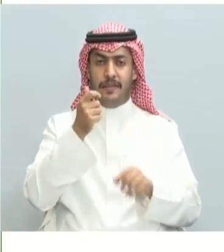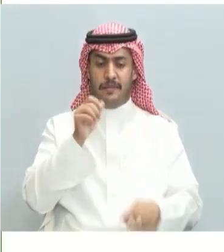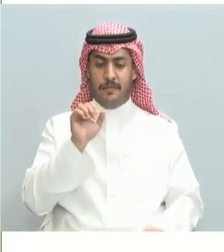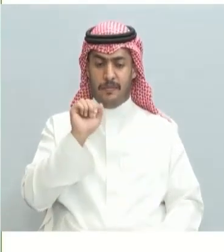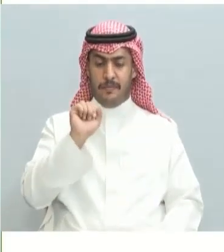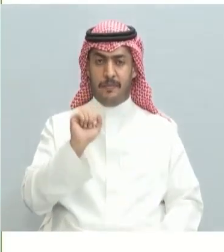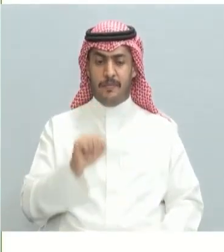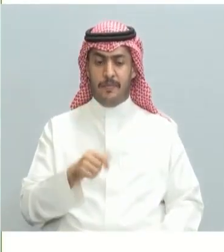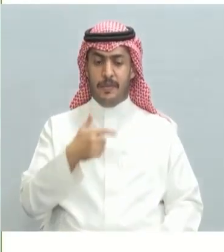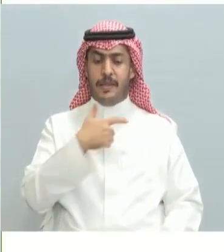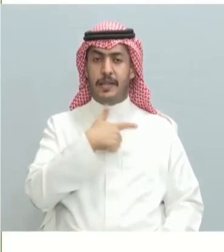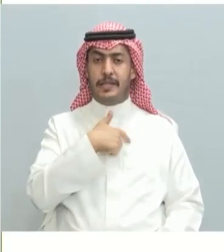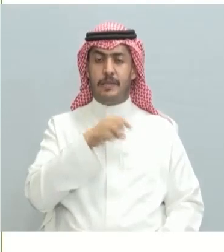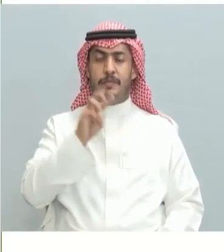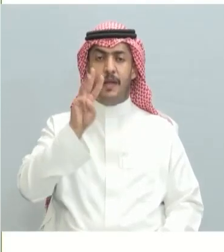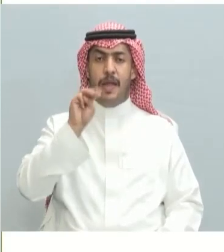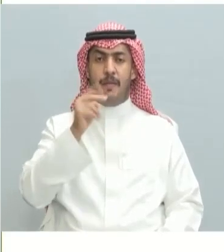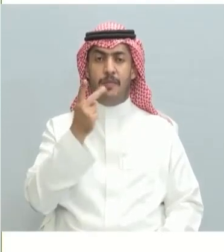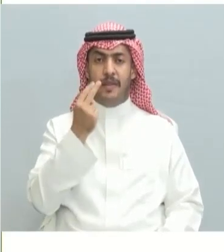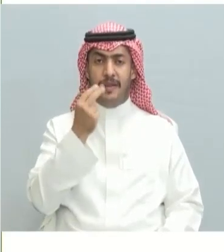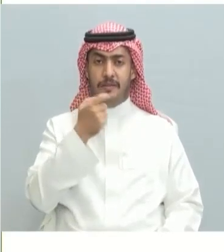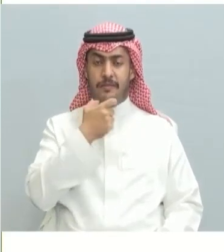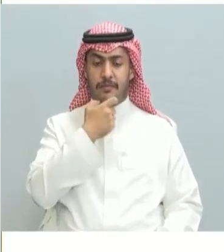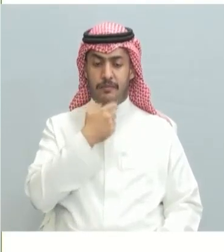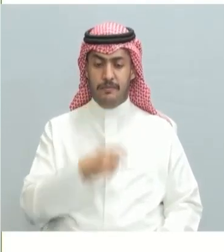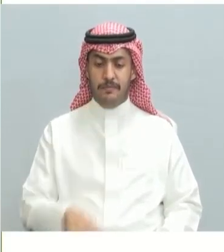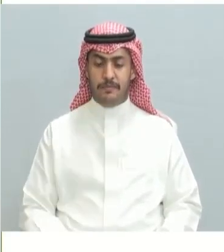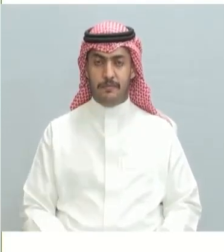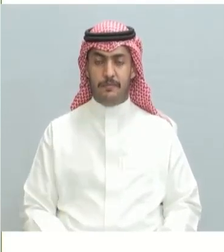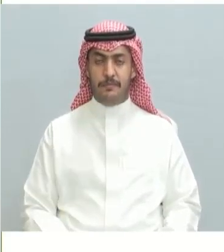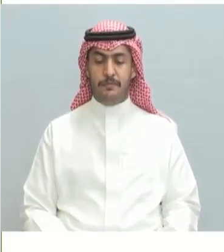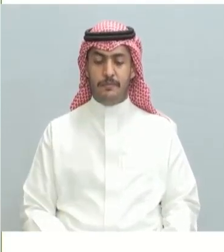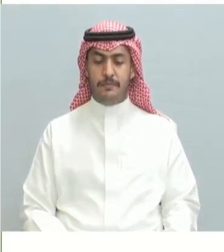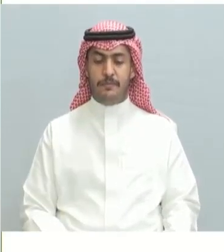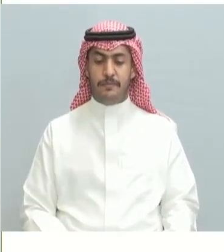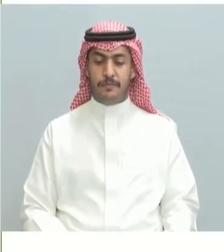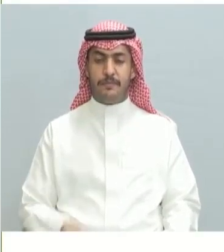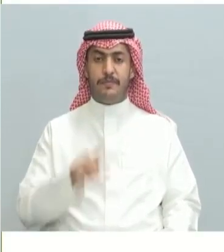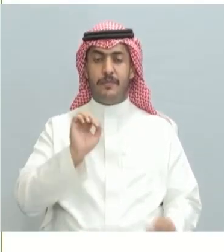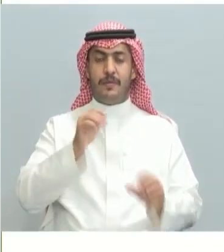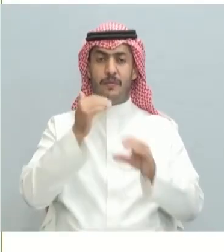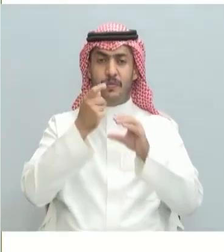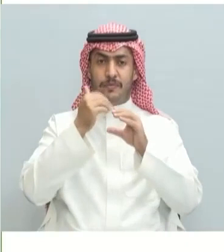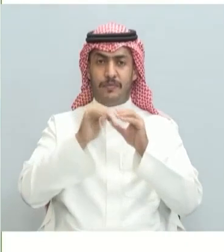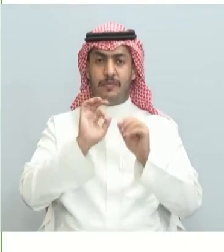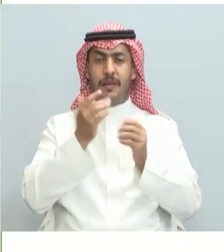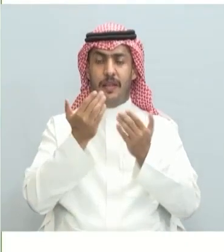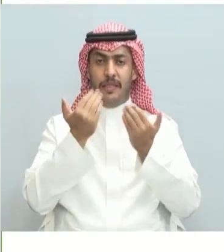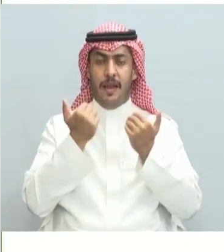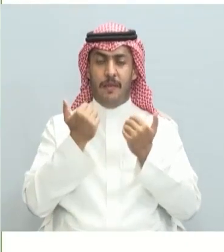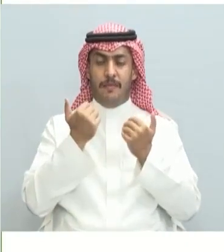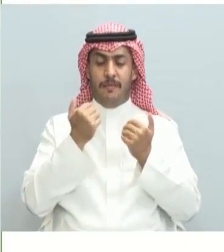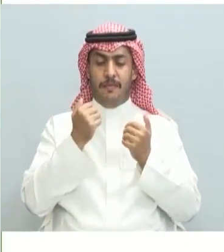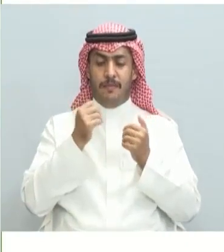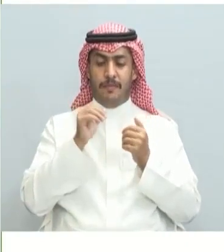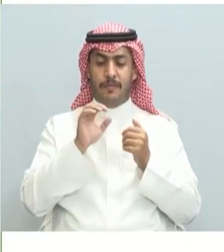بصفه عامه ام 2 اذا هذا المقياس الثاني على الودائع تحت الطلب اذا